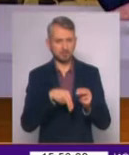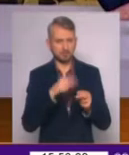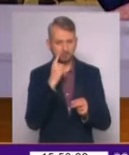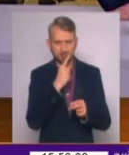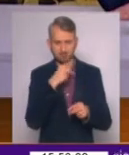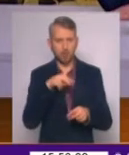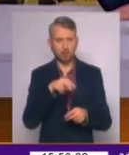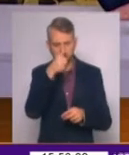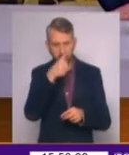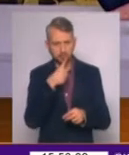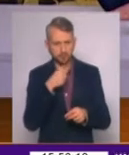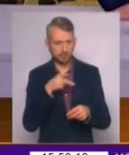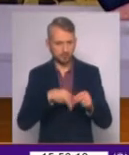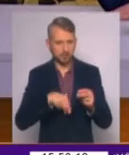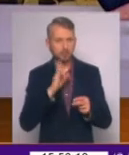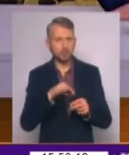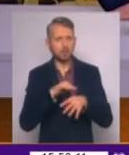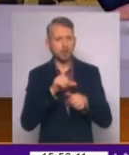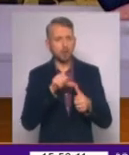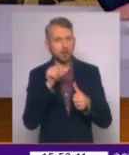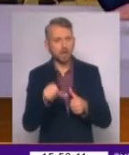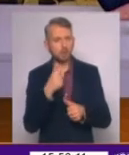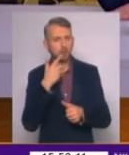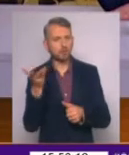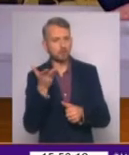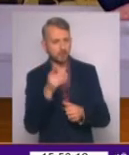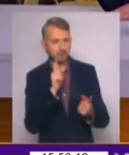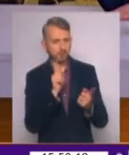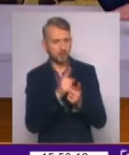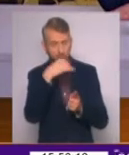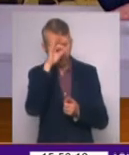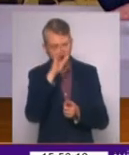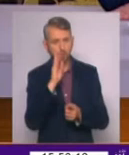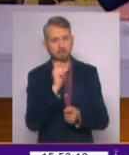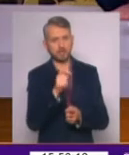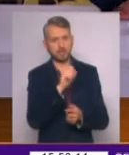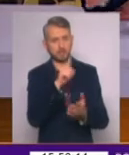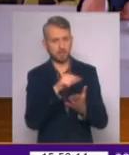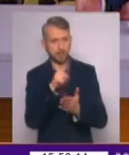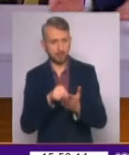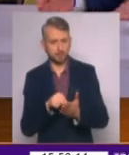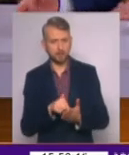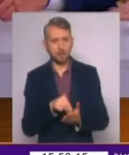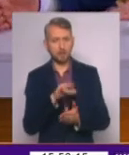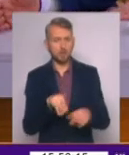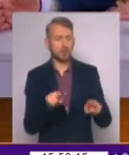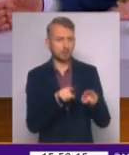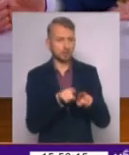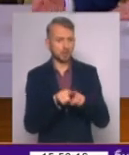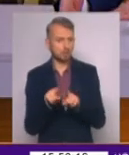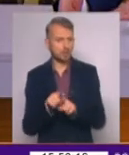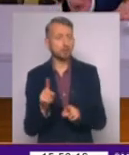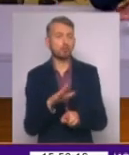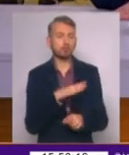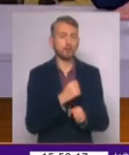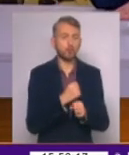окремо проводити звіт, зустріч по звіту поліції, будемо задавати їм конкретні питання по таким, що було